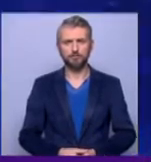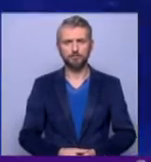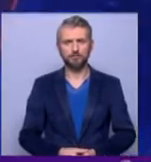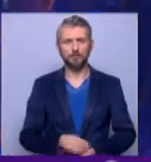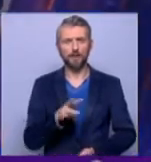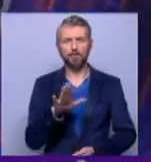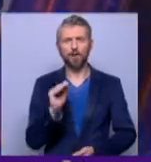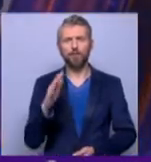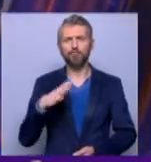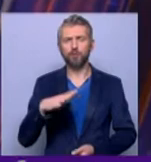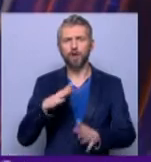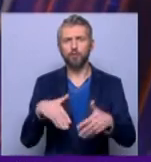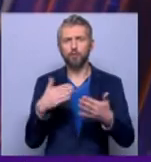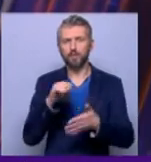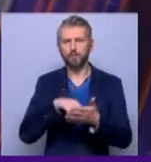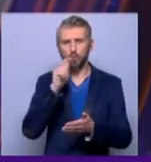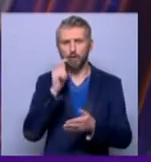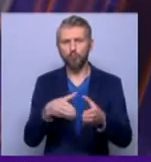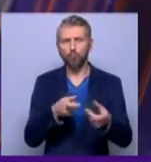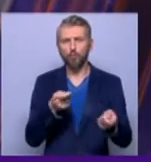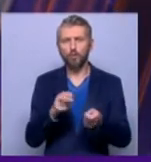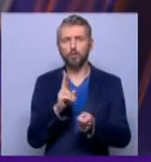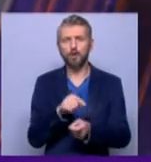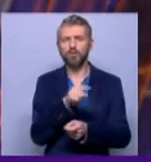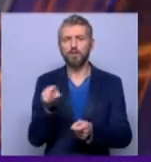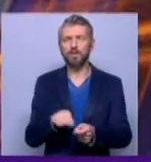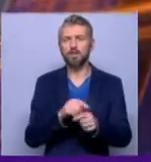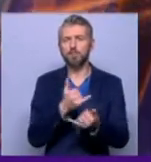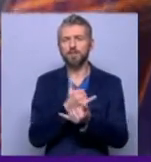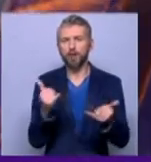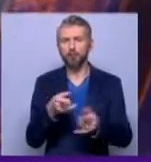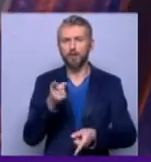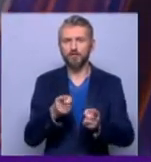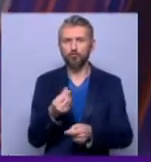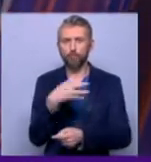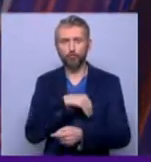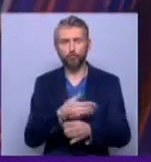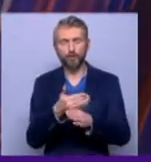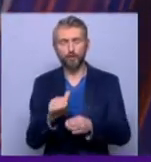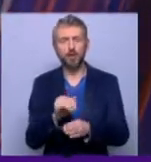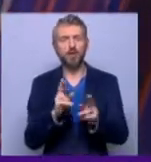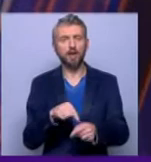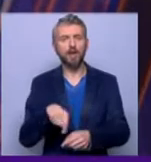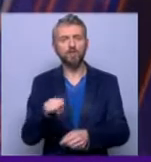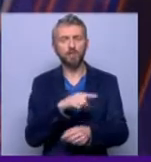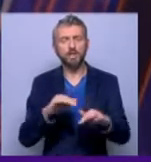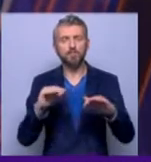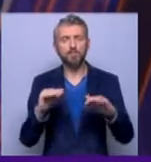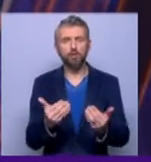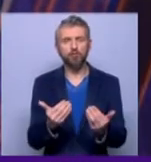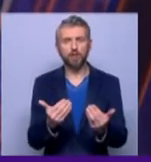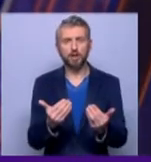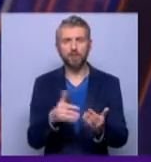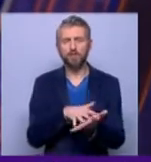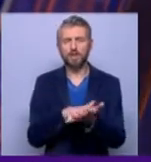МВФ чекає пропозиції від українського уряду. Так. Як ви забезпечуєте реалістичність доходної частини і як ви зменшуєте